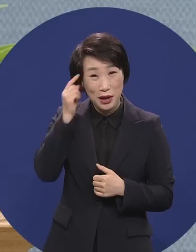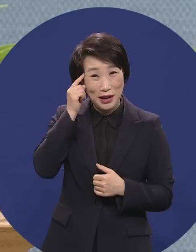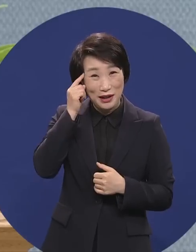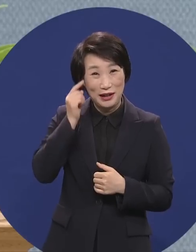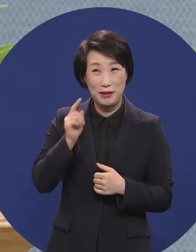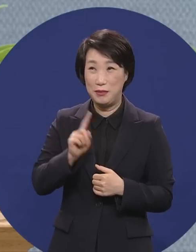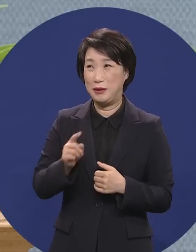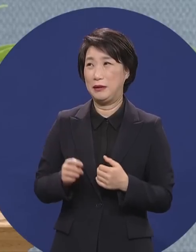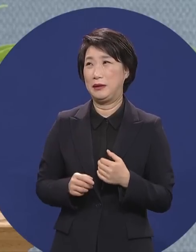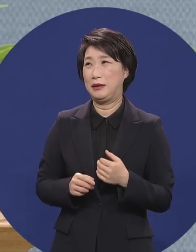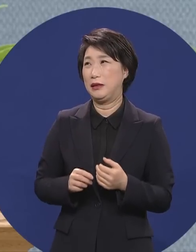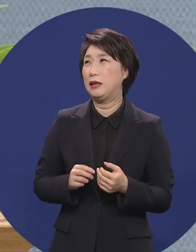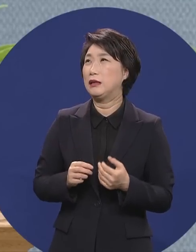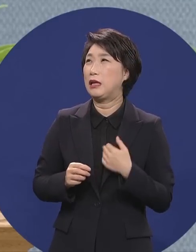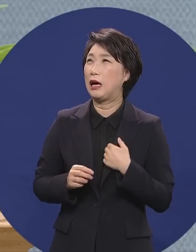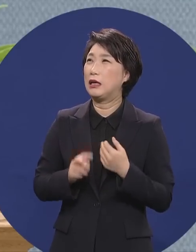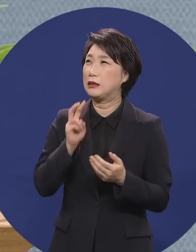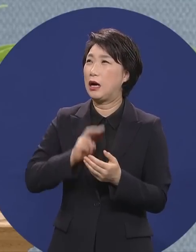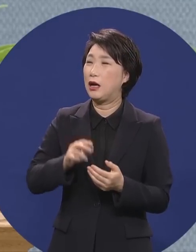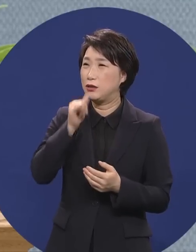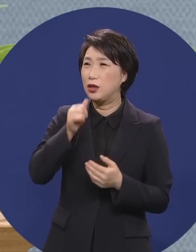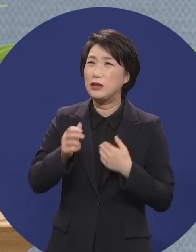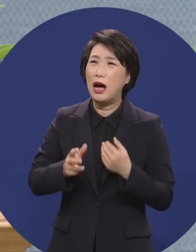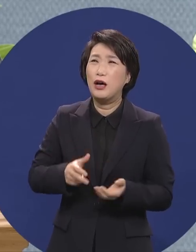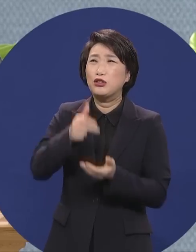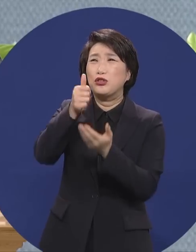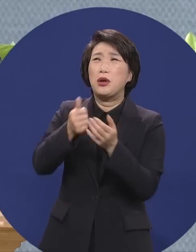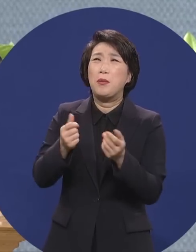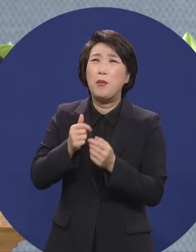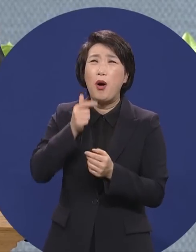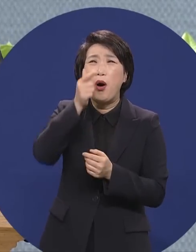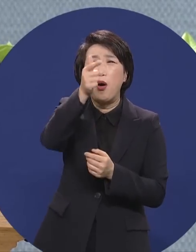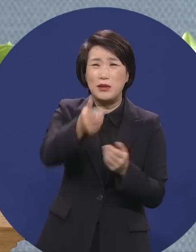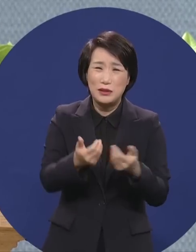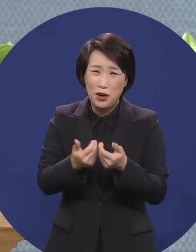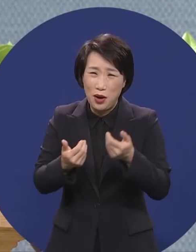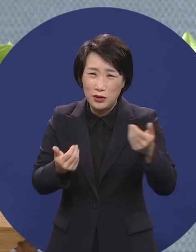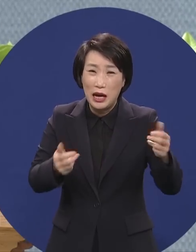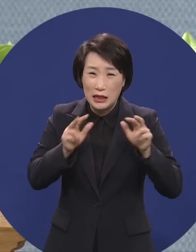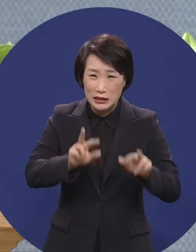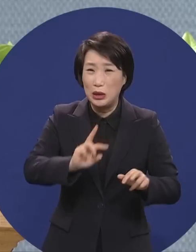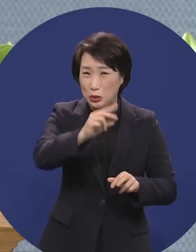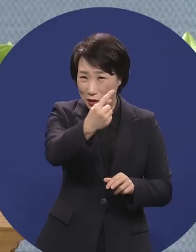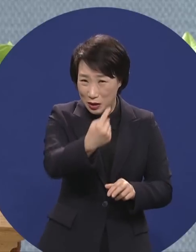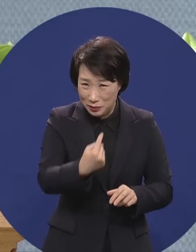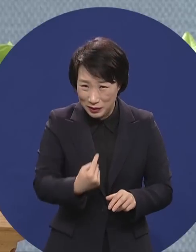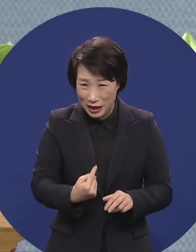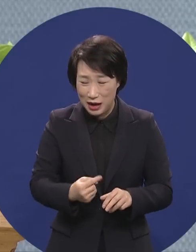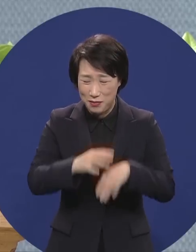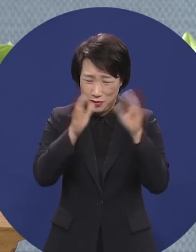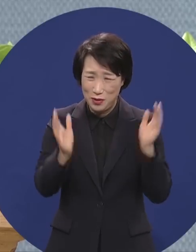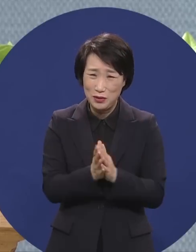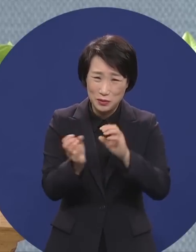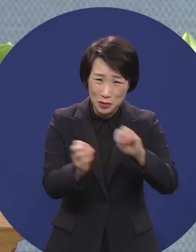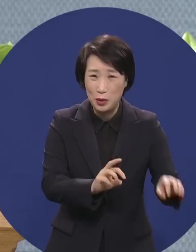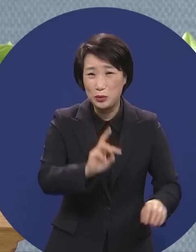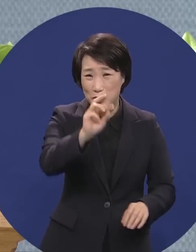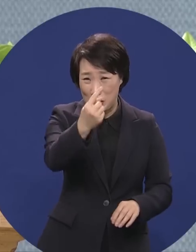주를 멀리 떠났다. 이제 돌아옵니다. 다 버리고